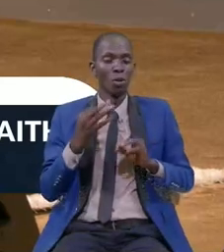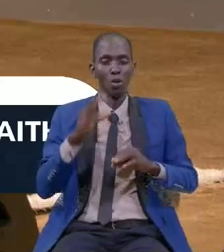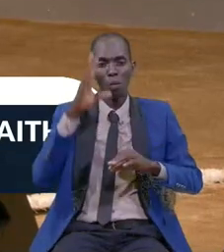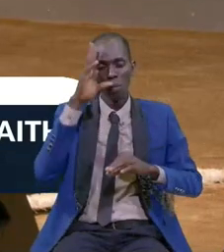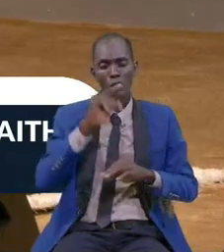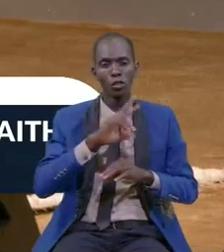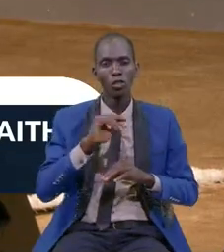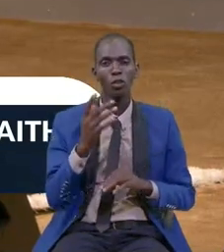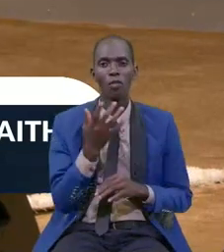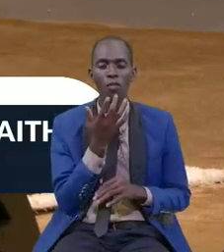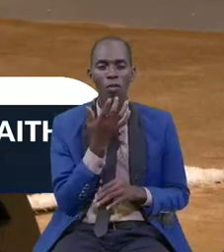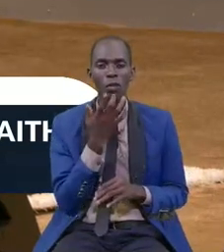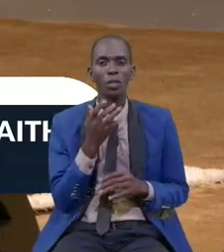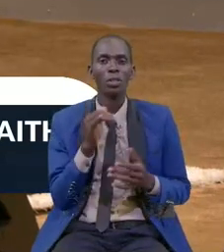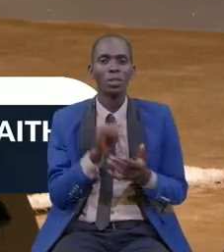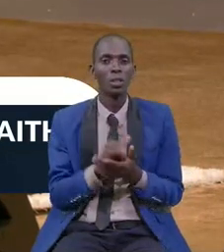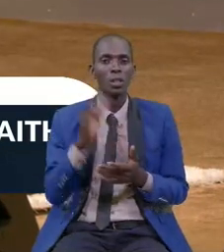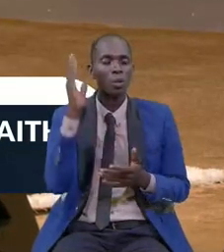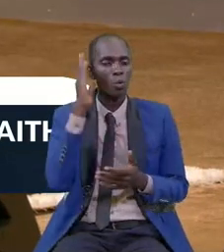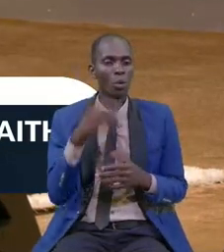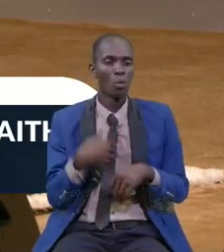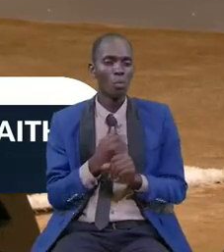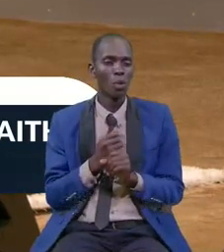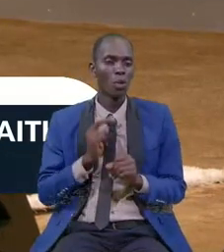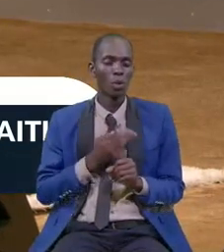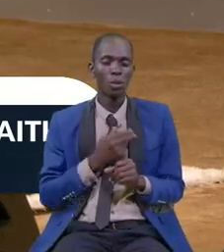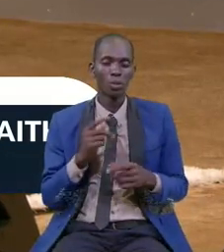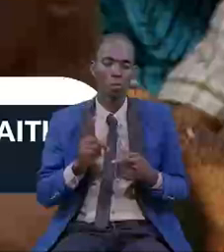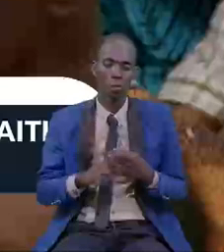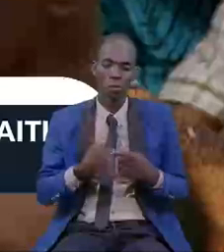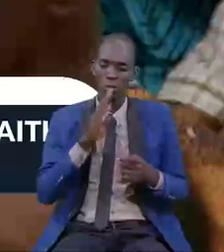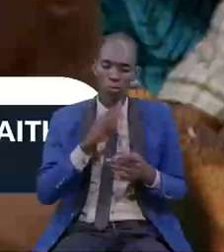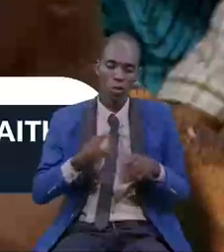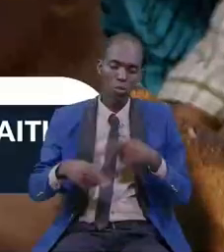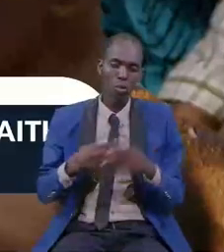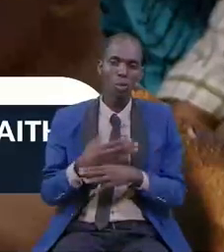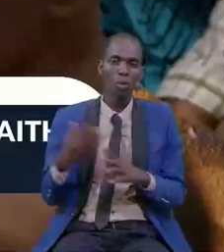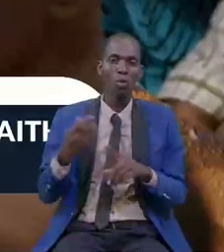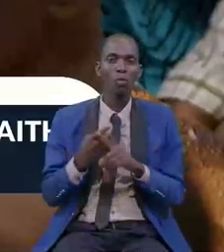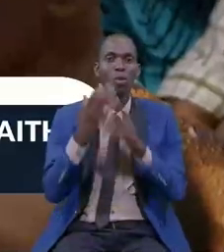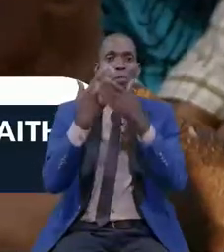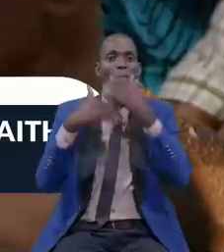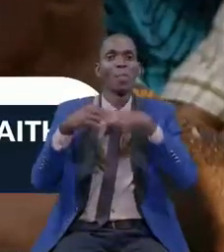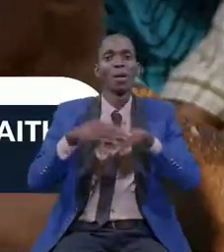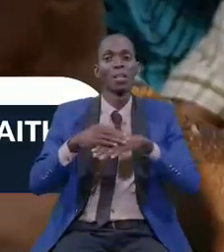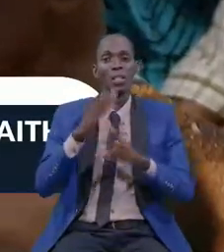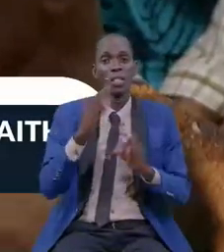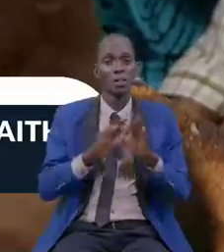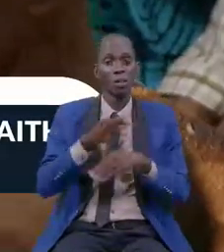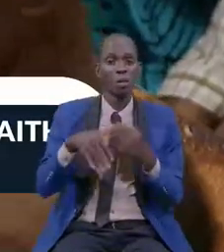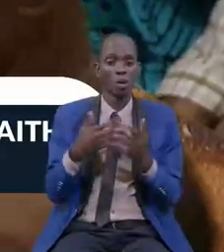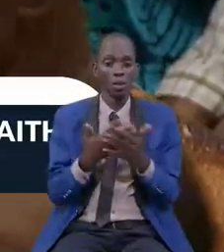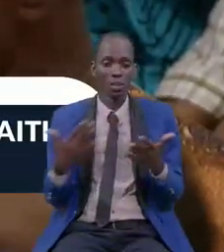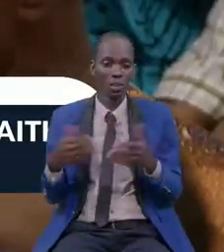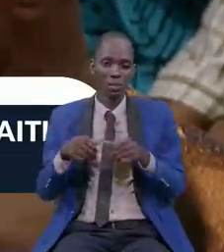ce soit que vous allez prendre de quelquoi qui va vous amener à détourner vos regards du ciel si toutes C chos demeurent en vous alors vous allez